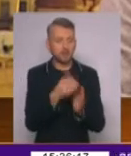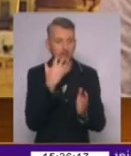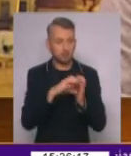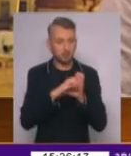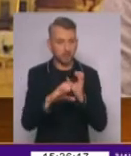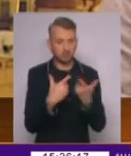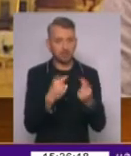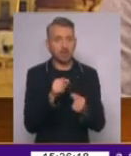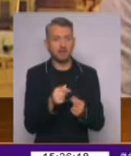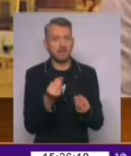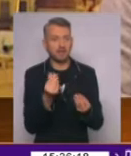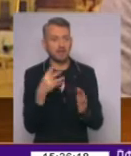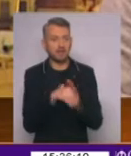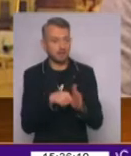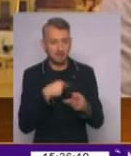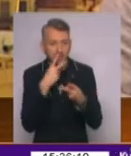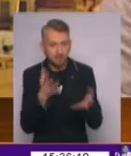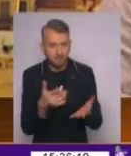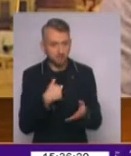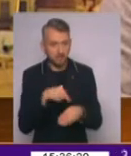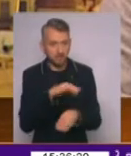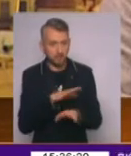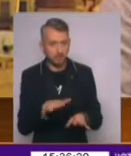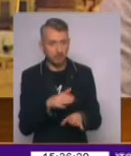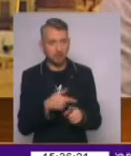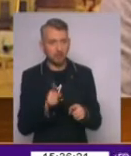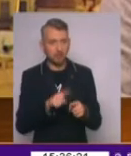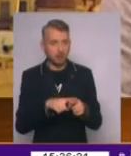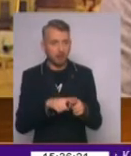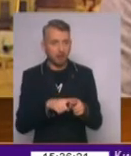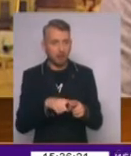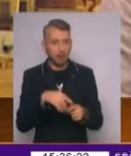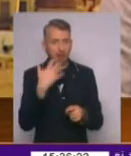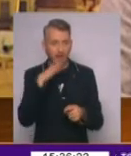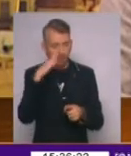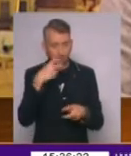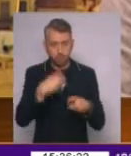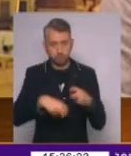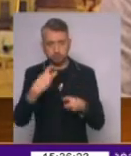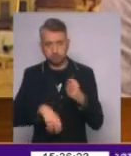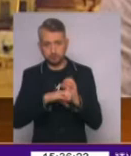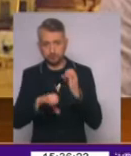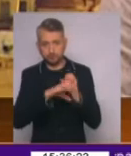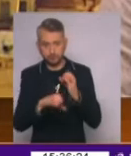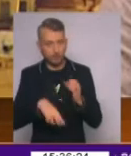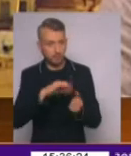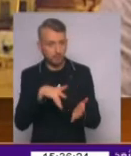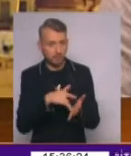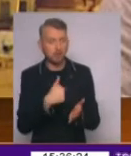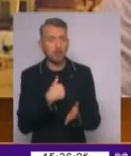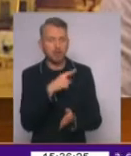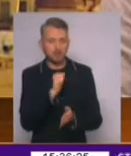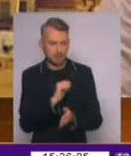Де ці інвестиції, ми їх не бачимо, ми їх не відчуваємо з цими фонтанами гарячої води по всьому місту. От, відповідно, я за кардинальне